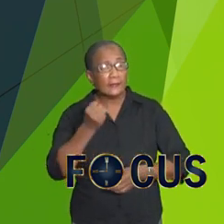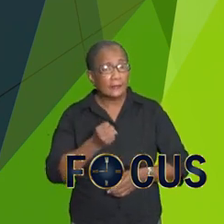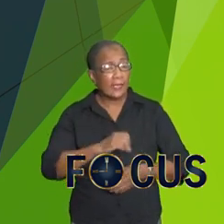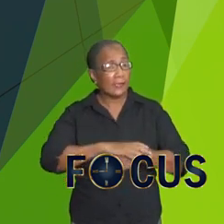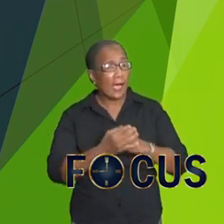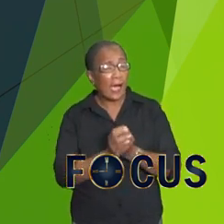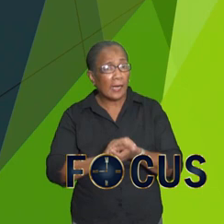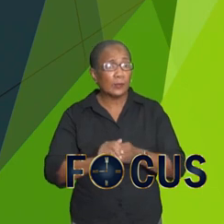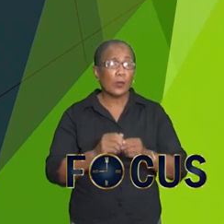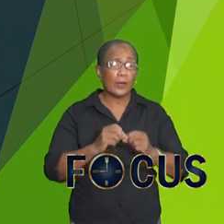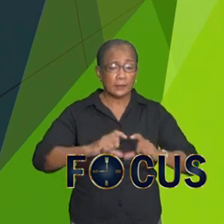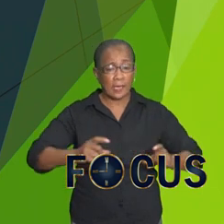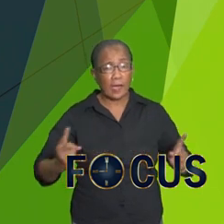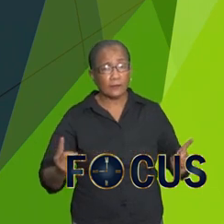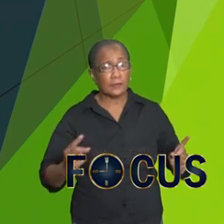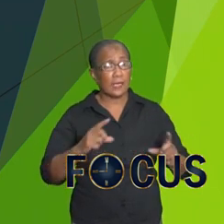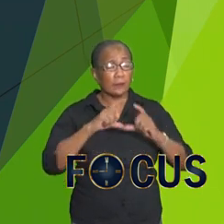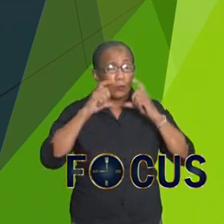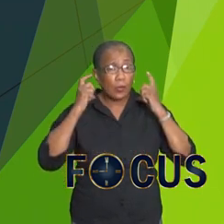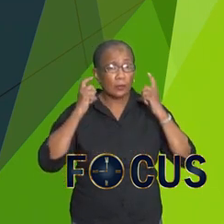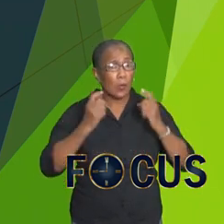worden en behandeld worden. Je wil niet ziek worden.